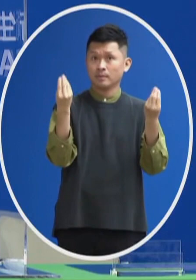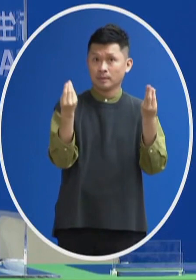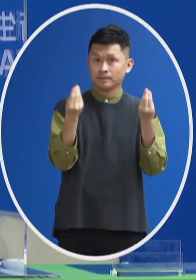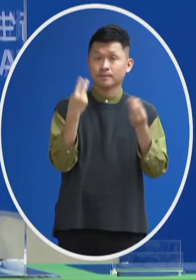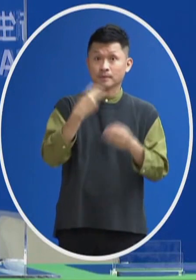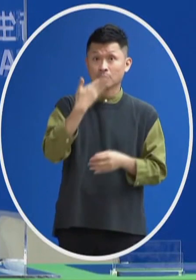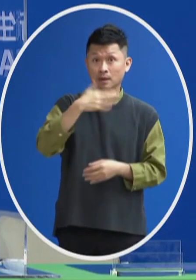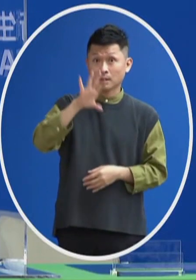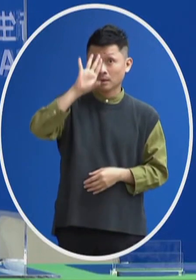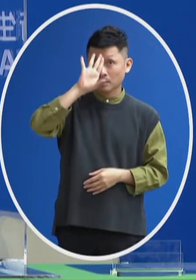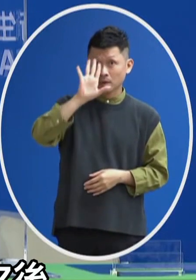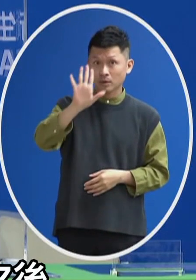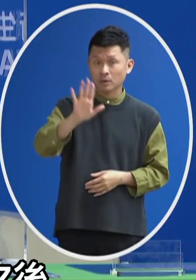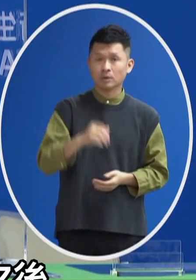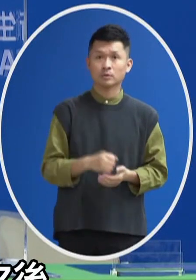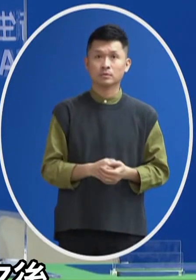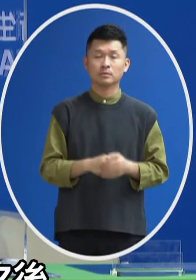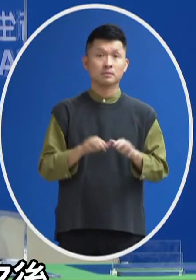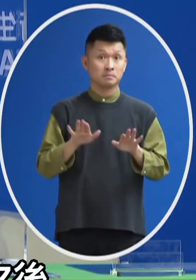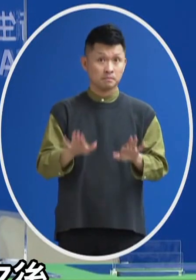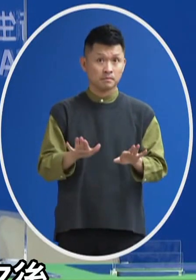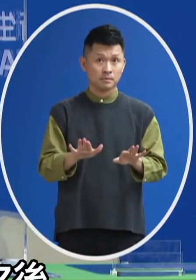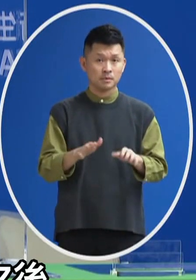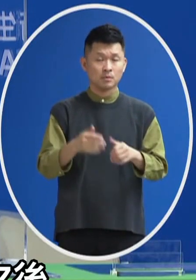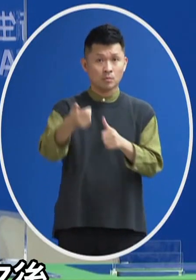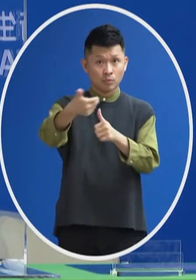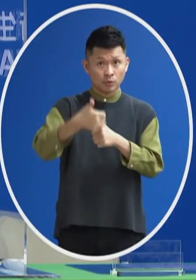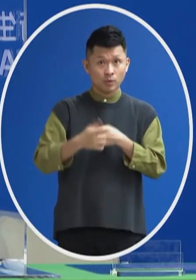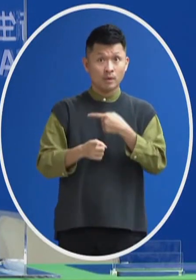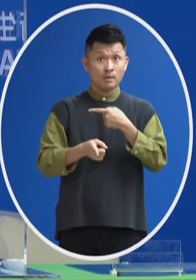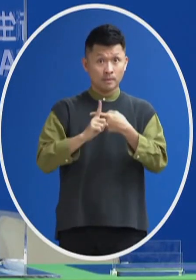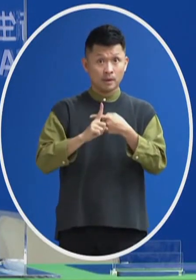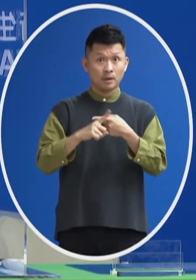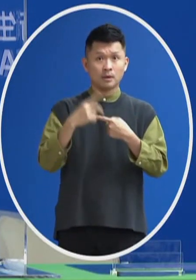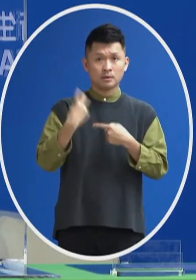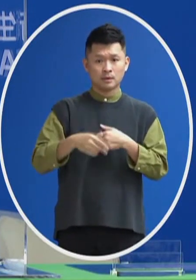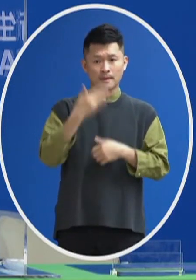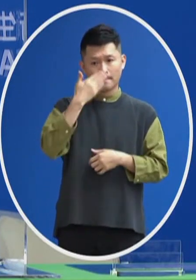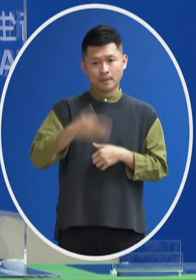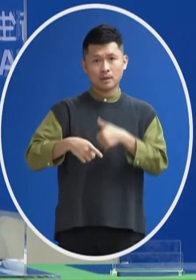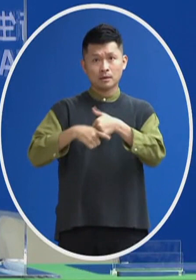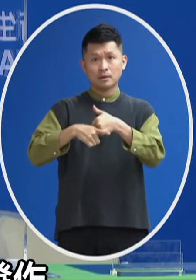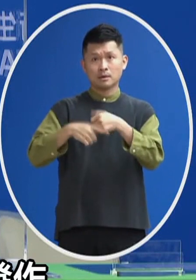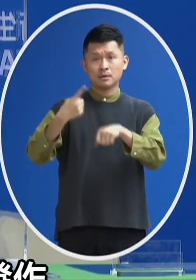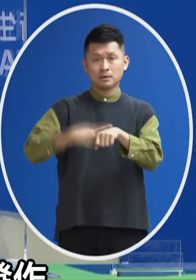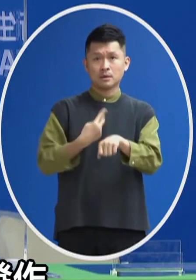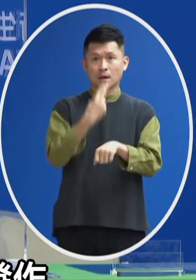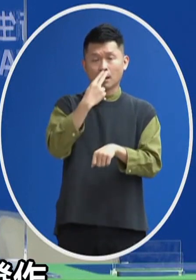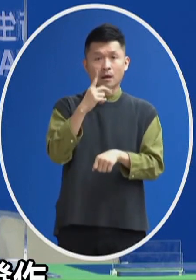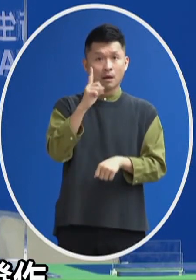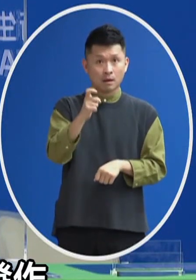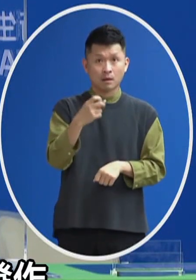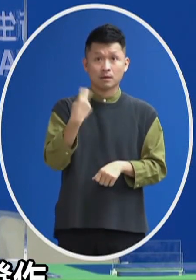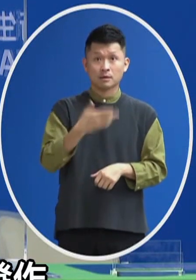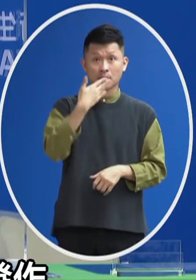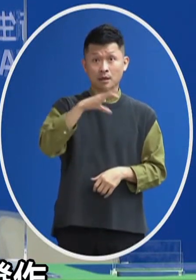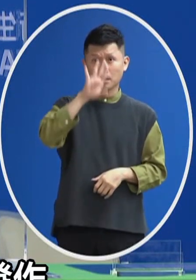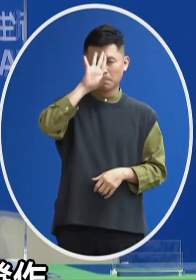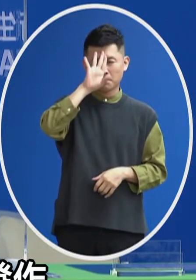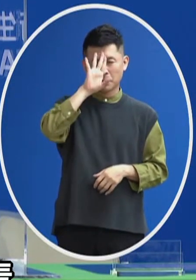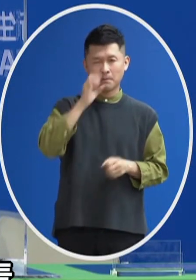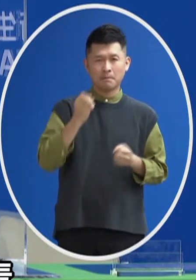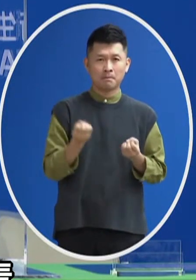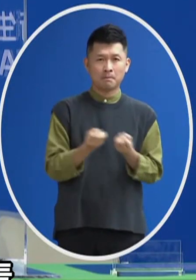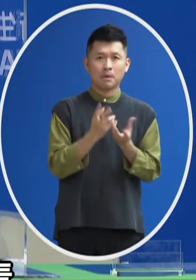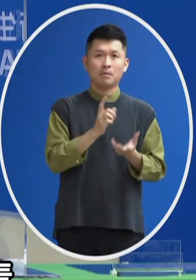本身有糖尿病，这次是因为这个染疫之后有合并败血性休克，另外也有这个糖尿病发作，有